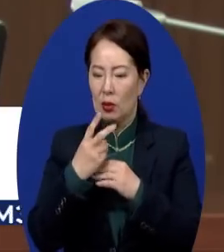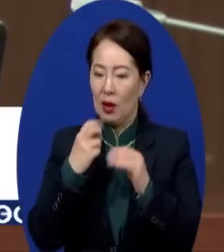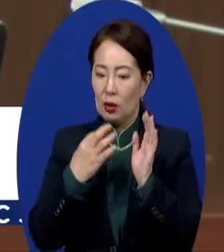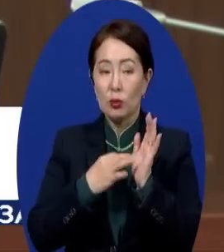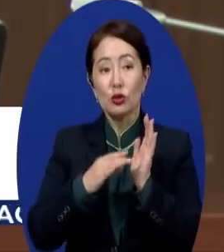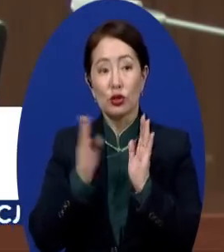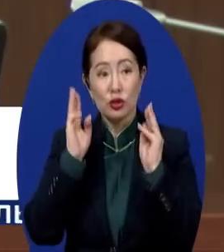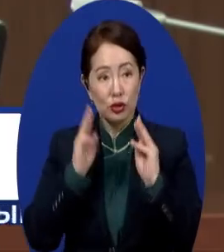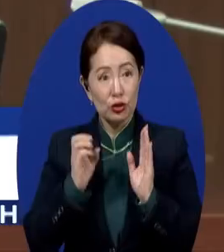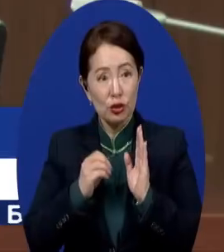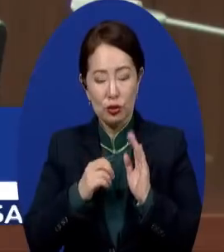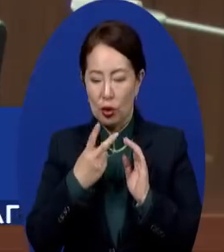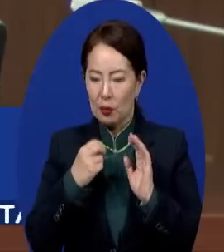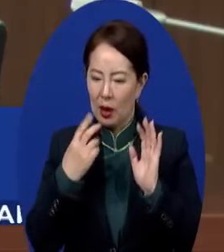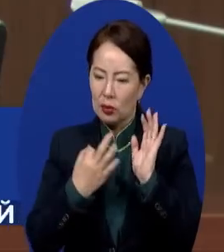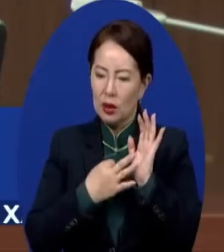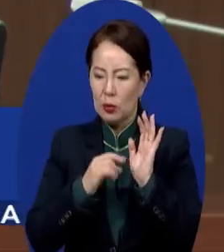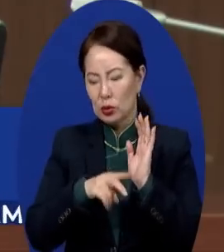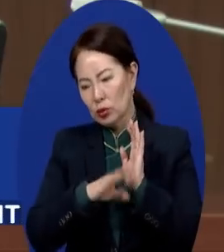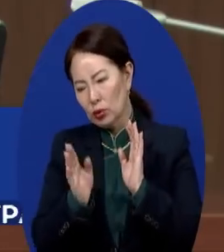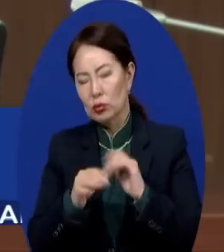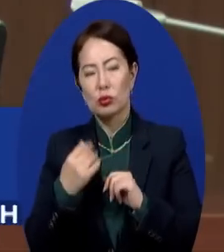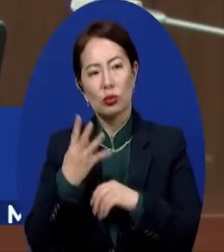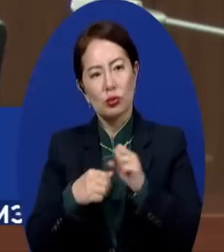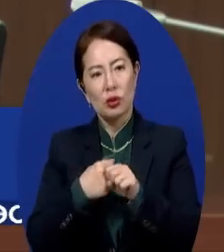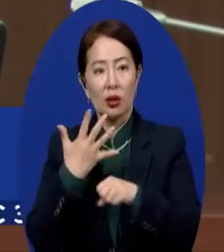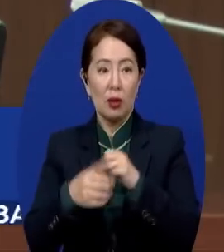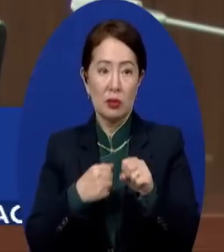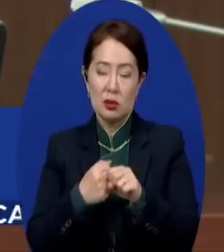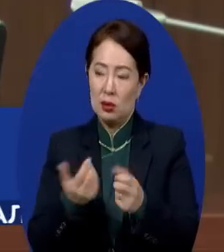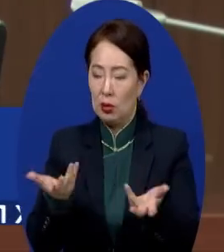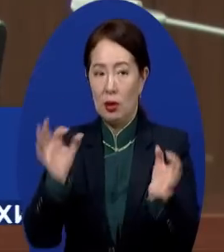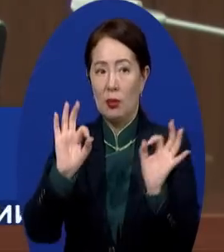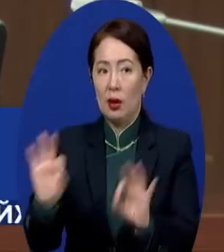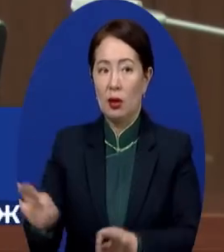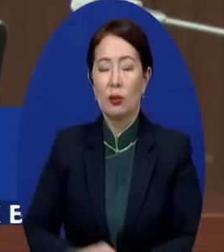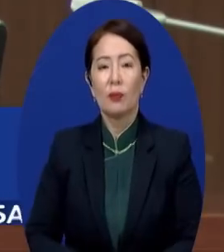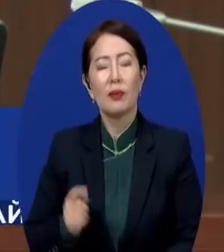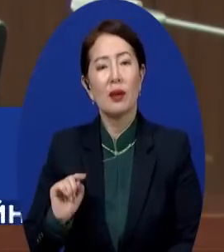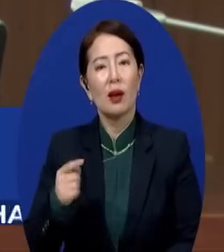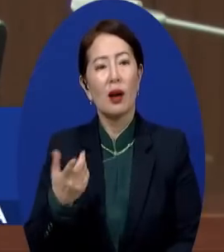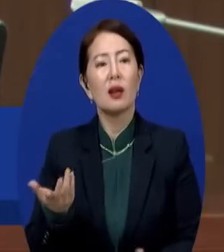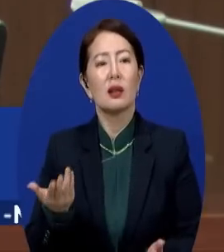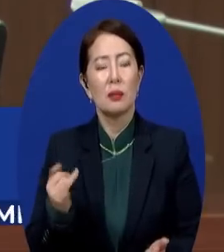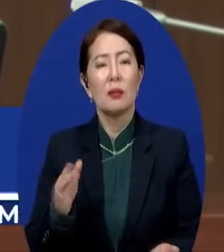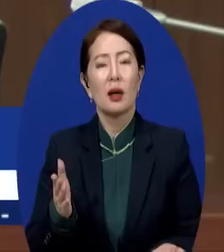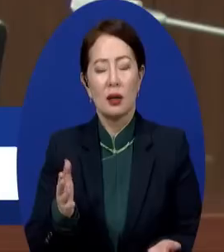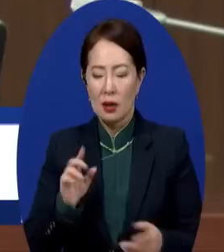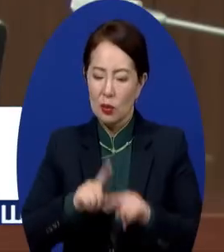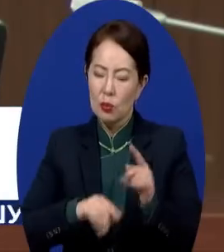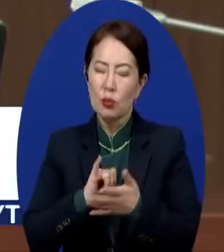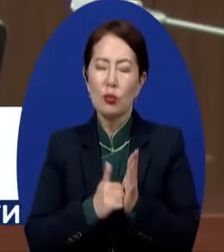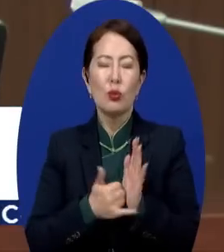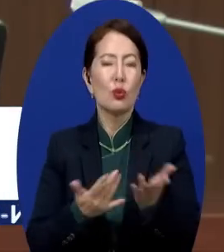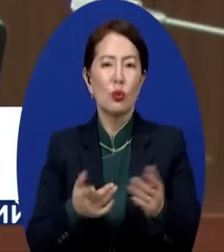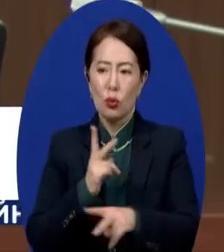ёстой. 18 оноос хойш 24 оноо хүртэл 5 жил одоо ингэж байхгүй байна. Яагаад ингэж байгаад байгаа юм? Ямар учиртай юм? Хууль